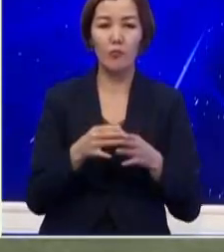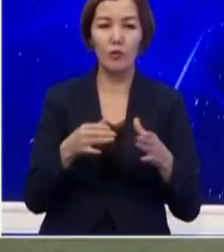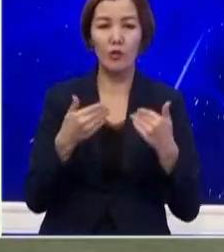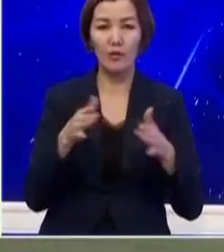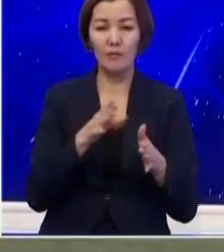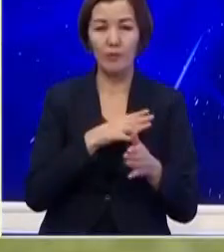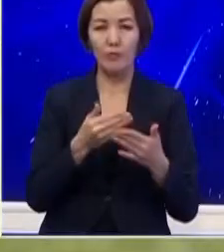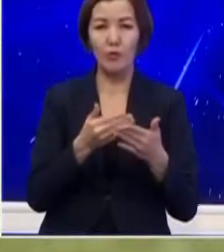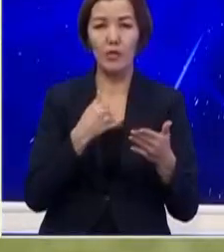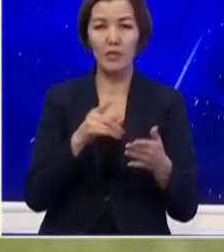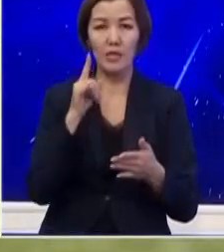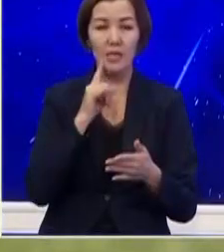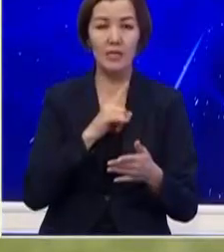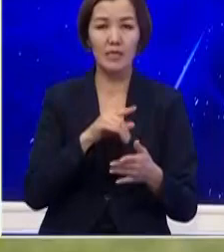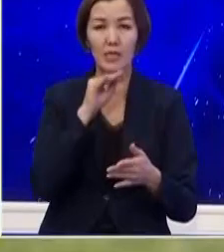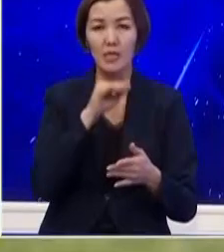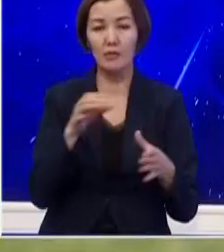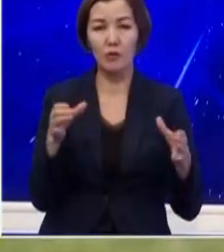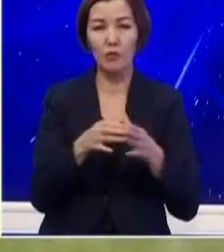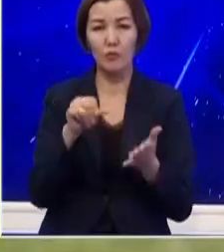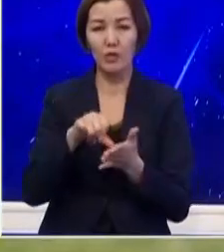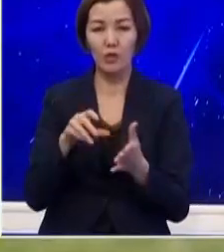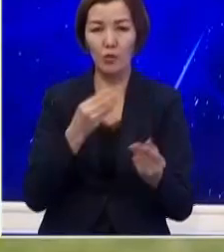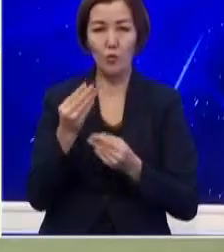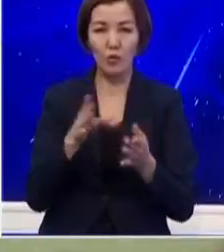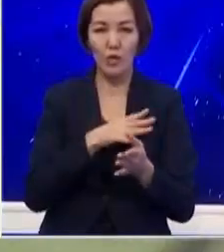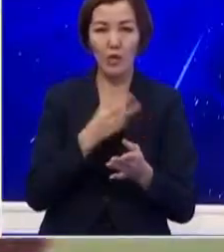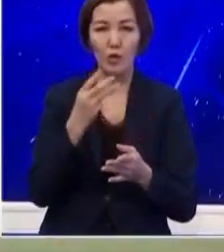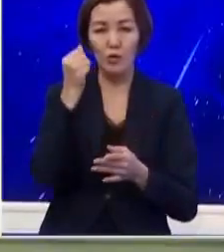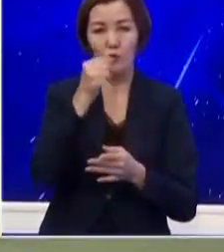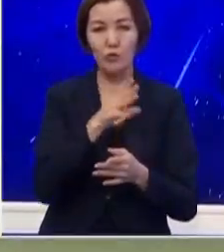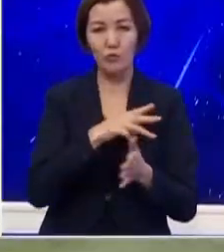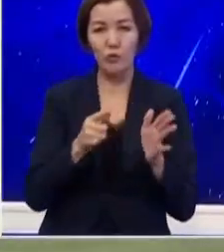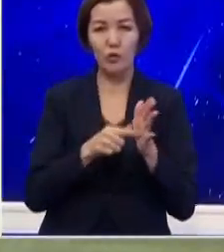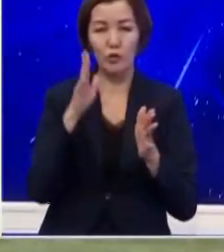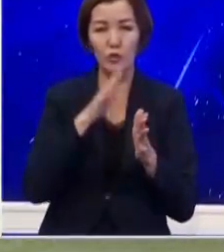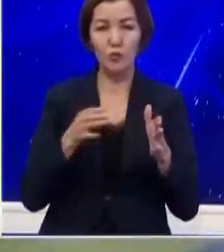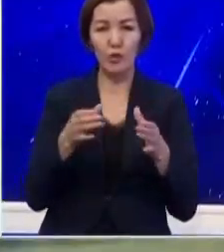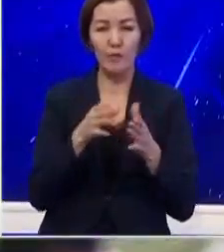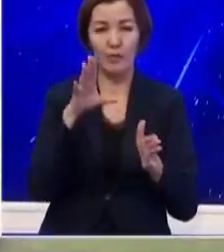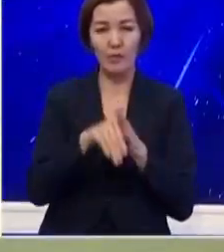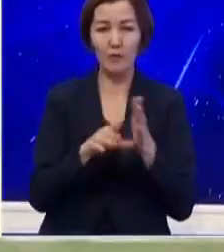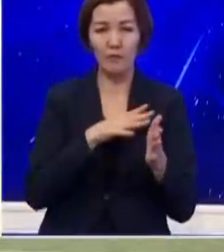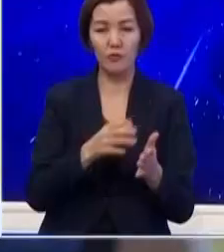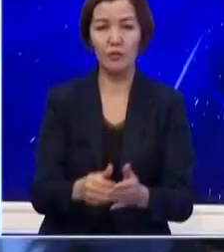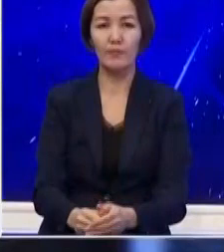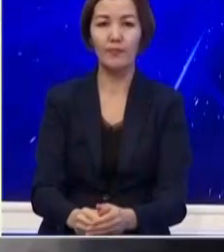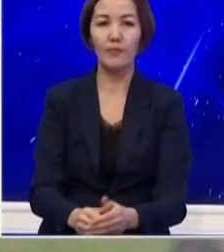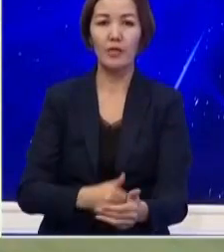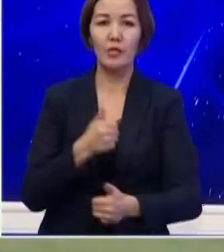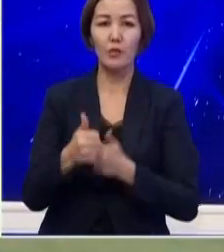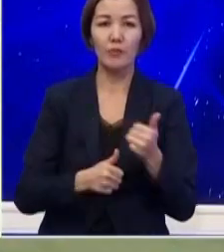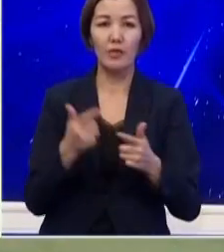түлегі. Бұған дейін Қазақстанның кәсіпқой клубтарында өнер көрсеткен. 3 жылдан бері Жетісу сапында шеберлігін шыңдап келеді. Чемпионатқа